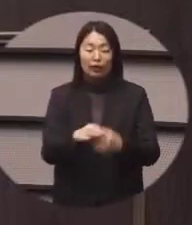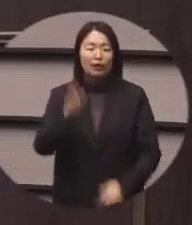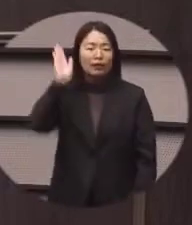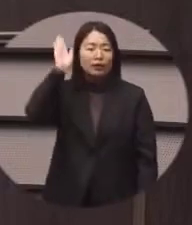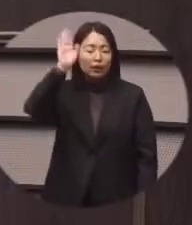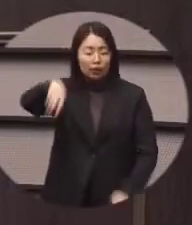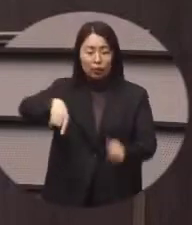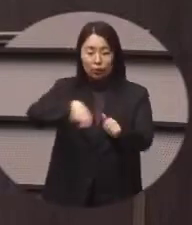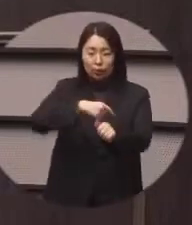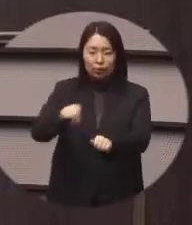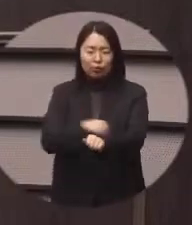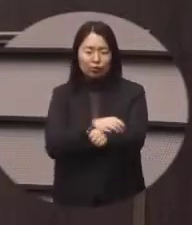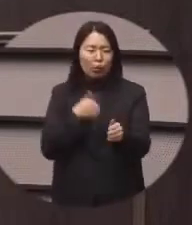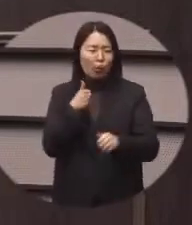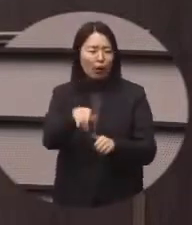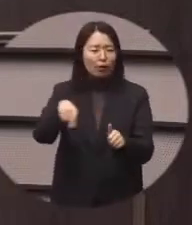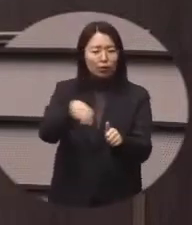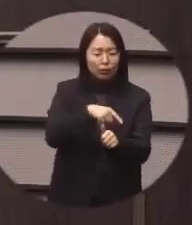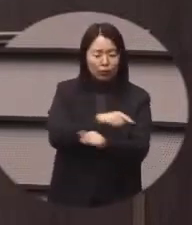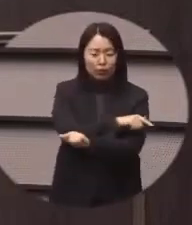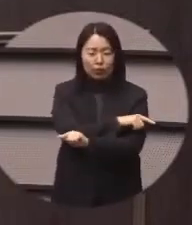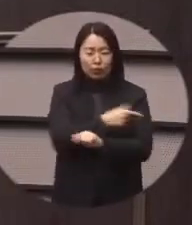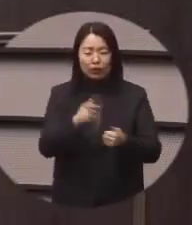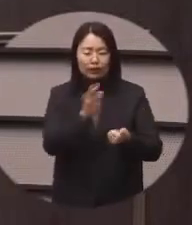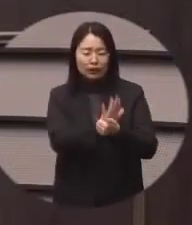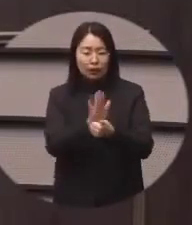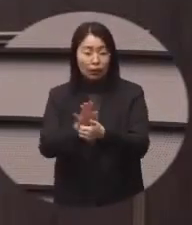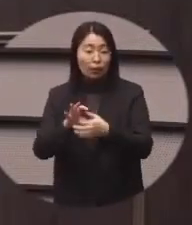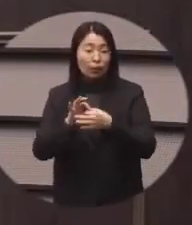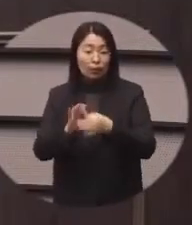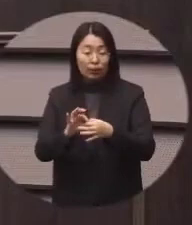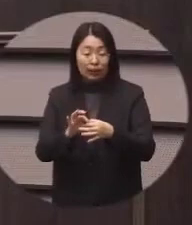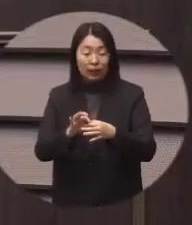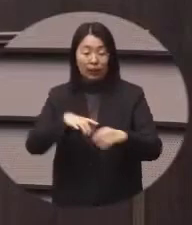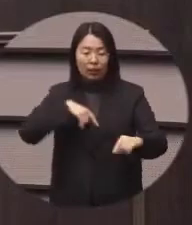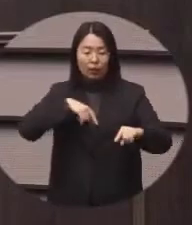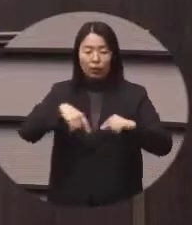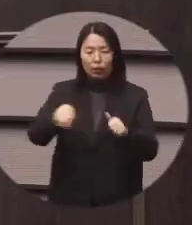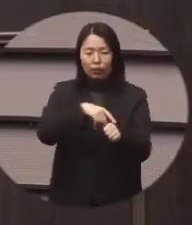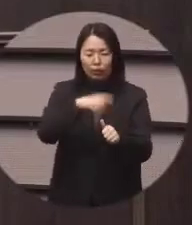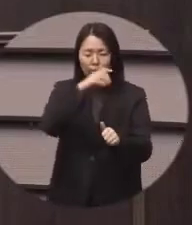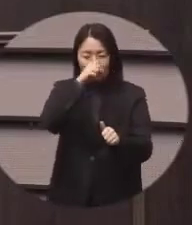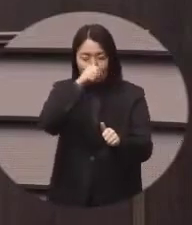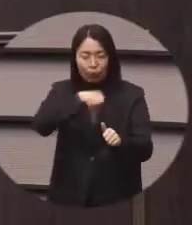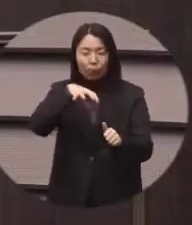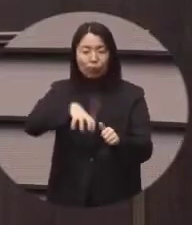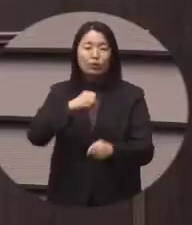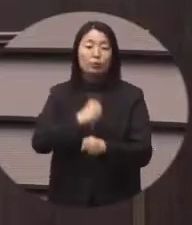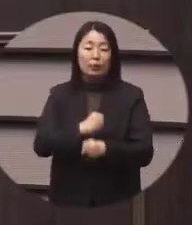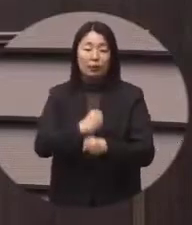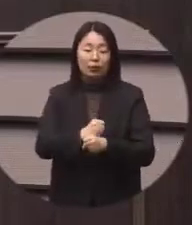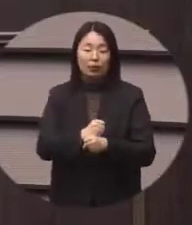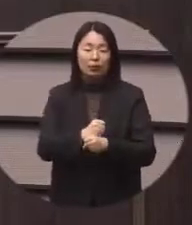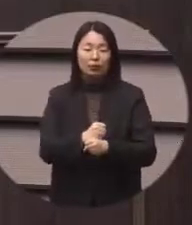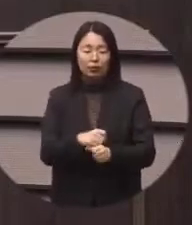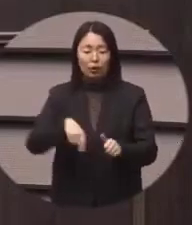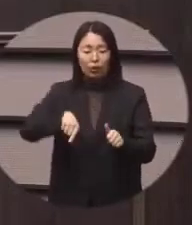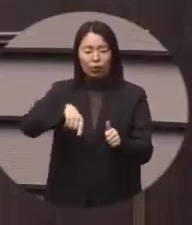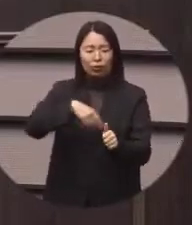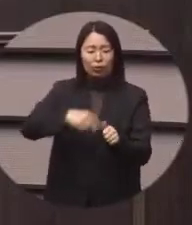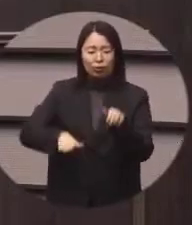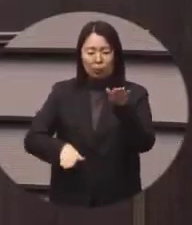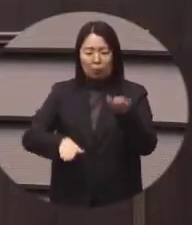진로교육, 특성화 교육 프로그램 등 다각적인 지원으로 교육하기 좋은 인프라를 구축하여 교육격차